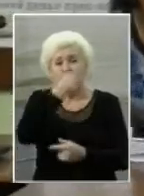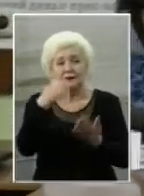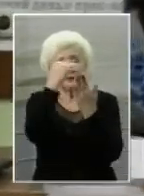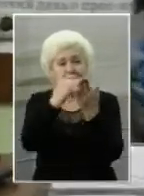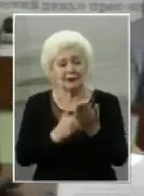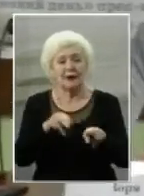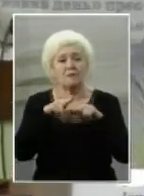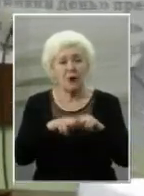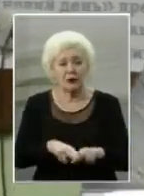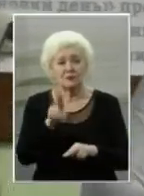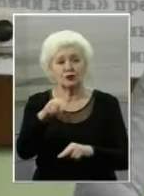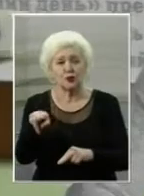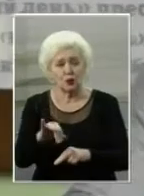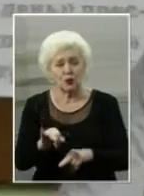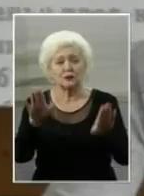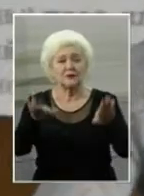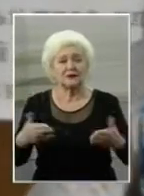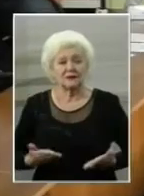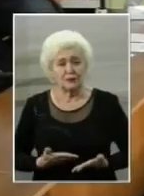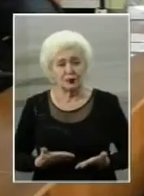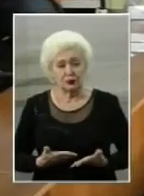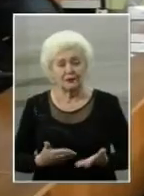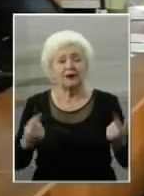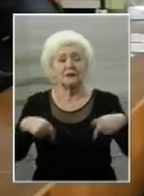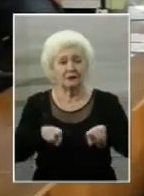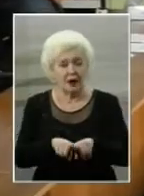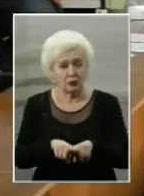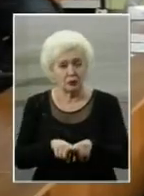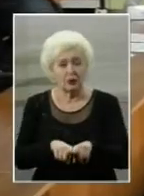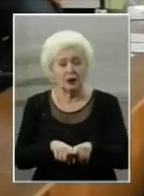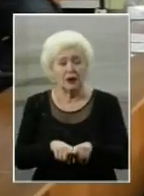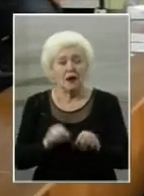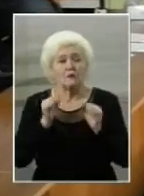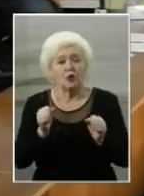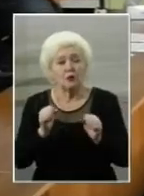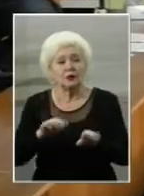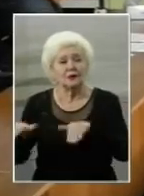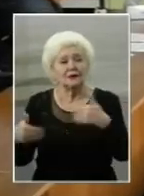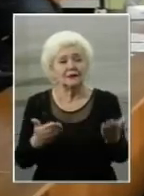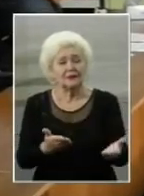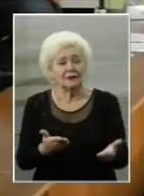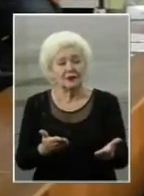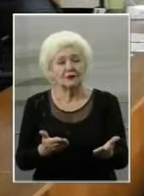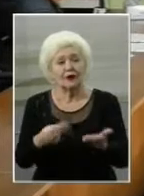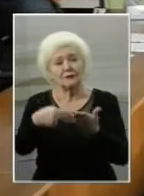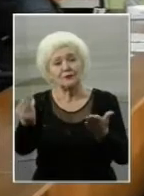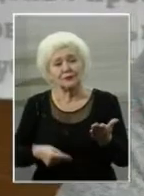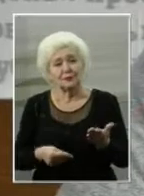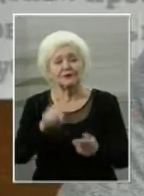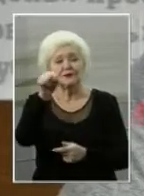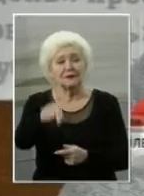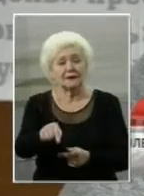дані, а це паспорт, місце проживання. Також побоювались надавати і підписувати,